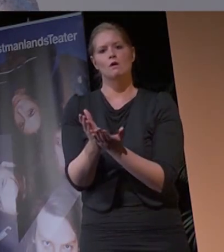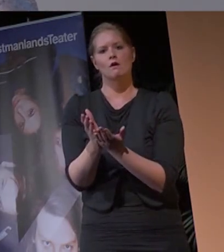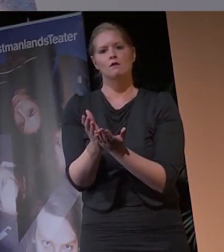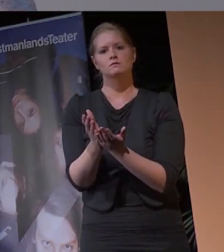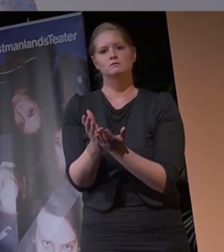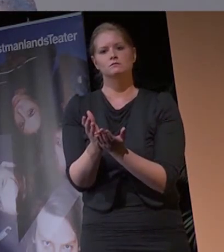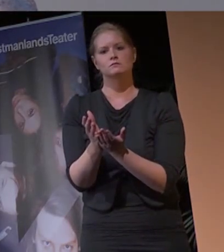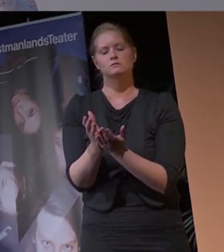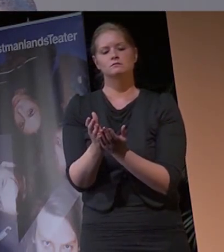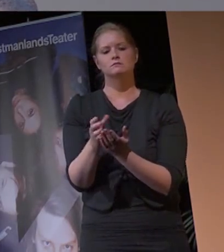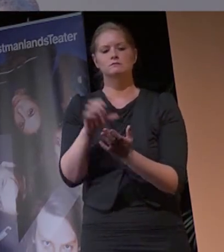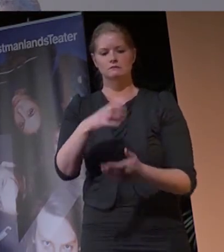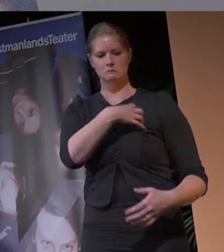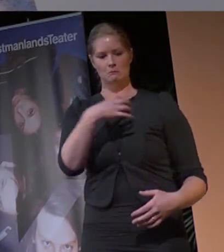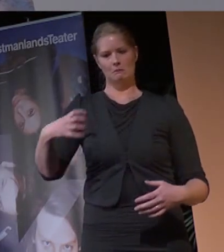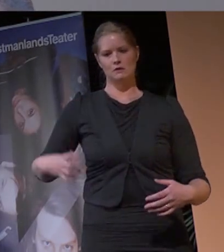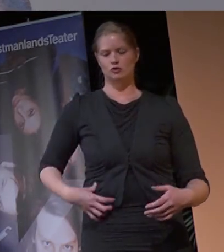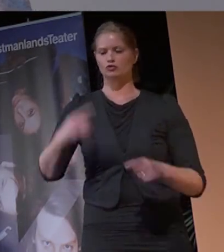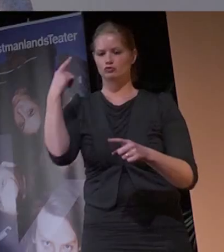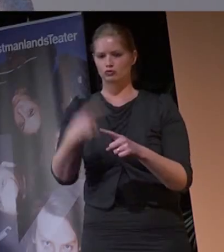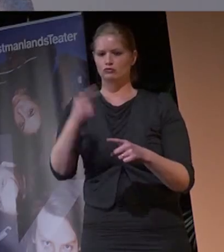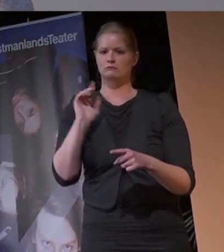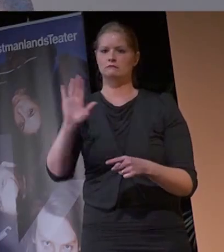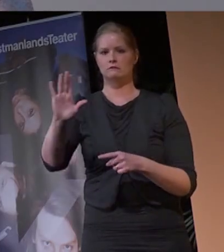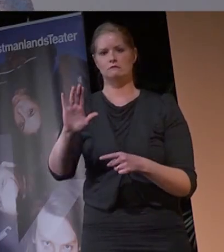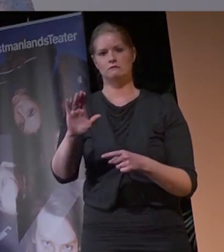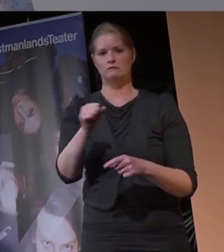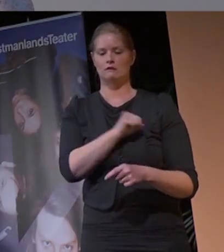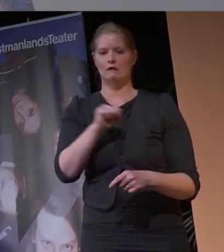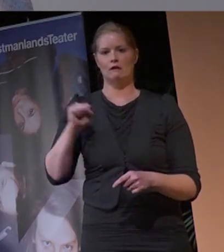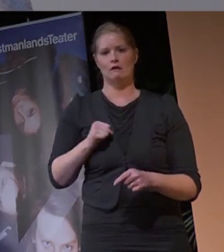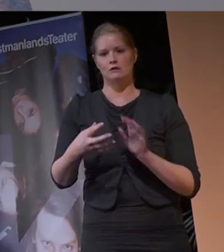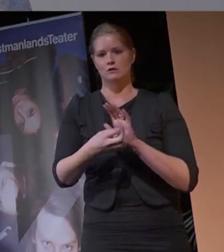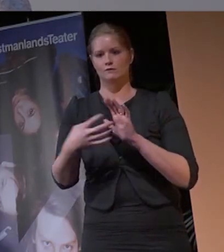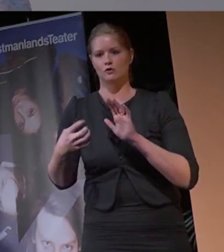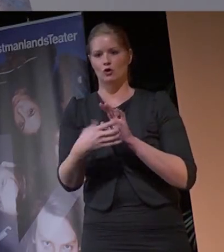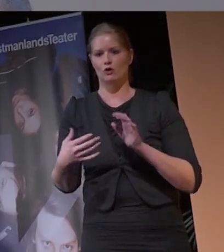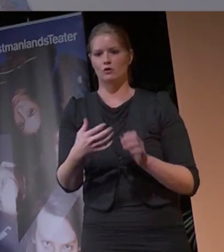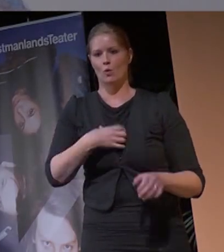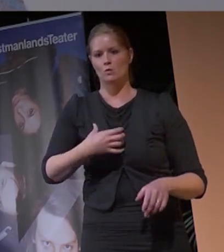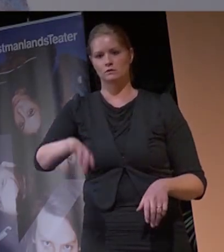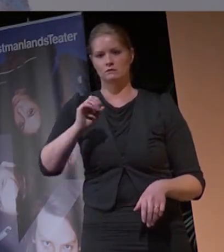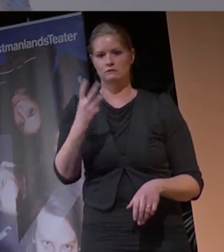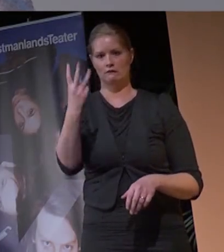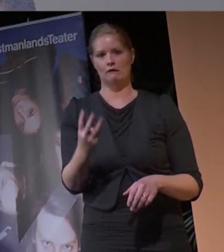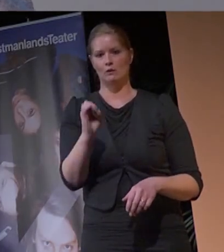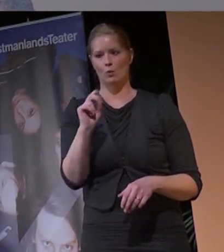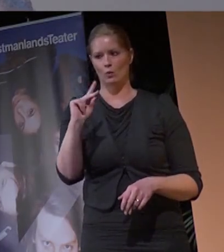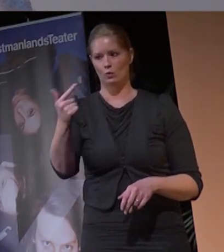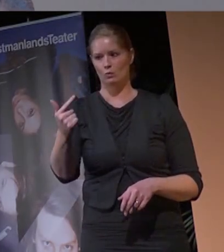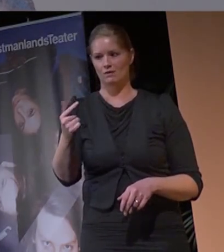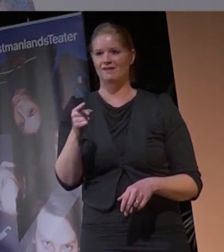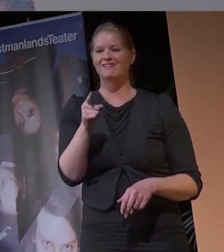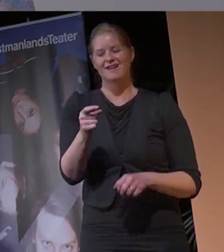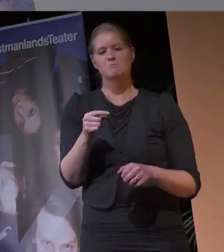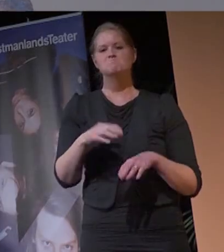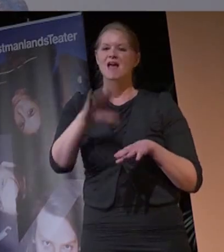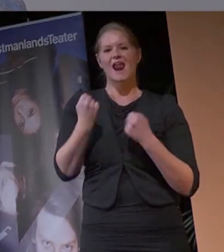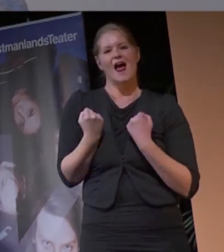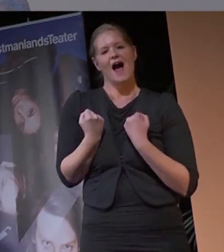statsministern väldigt tydlig med i sin regeringsförklaring i höstas, den 3 oktober. Och genom en aktivare